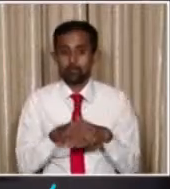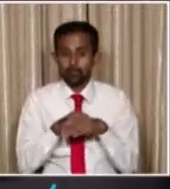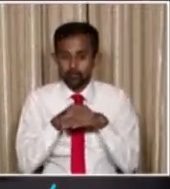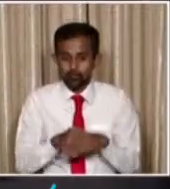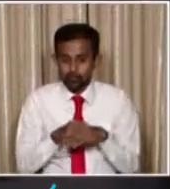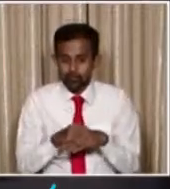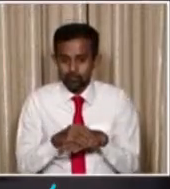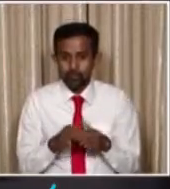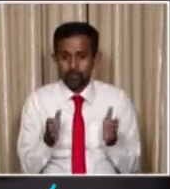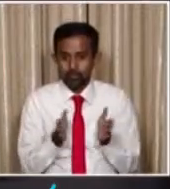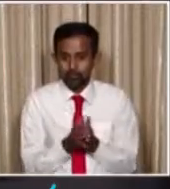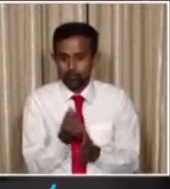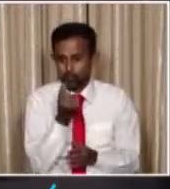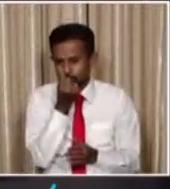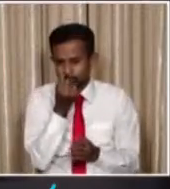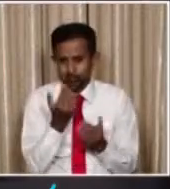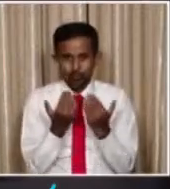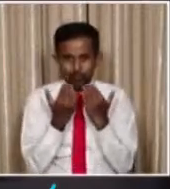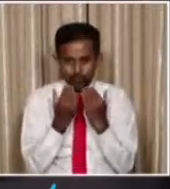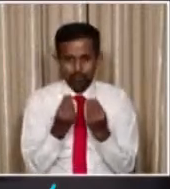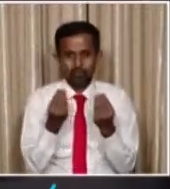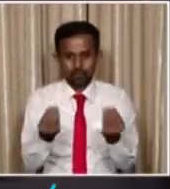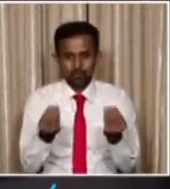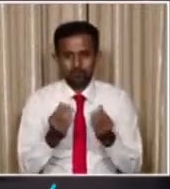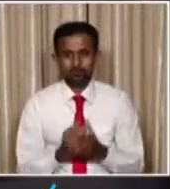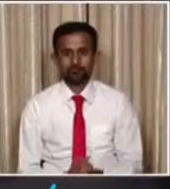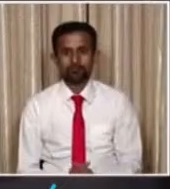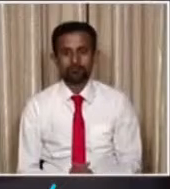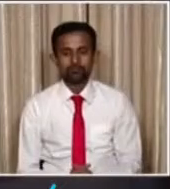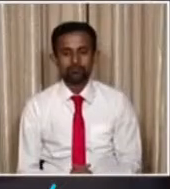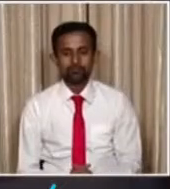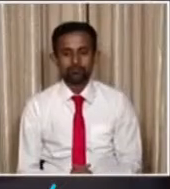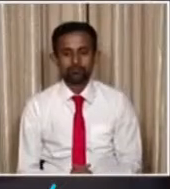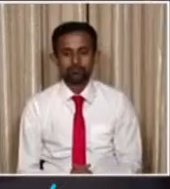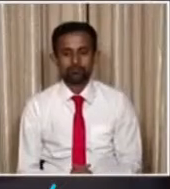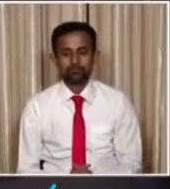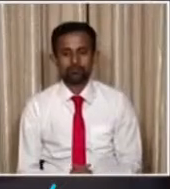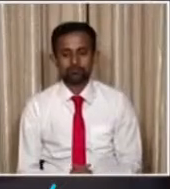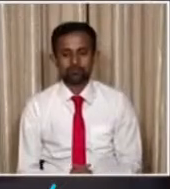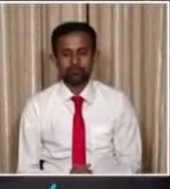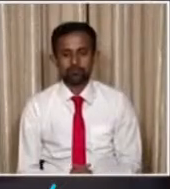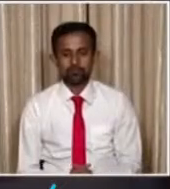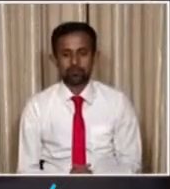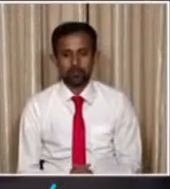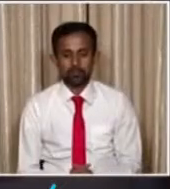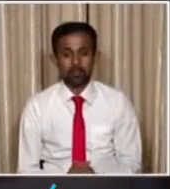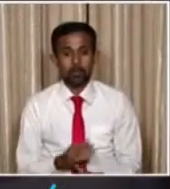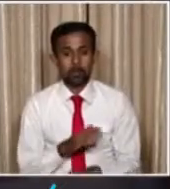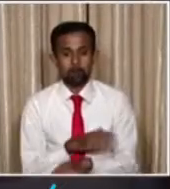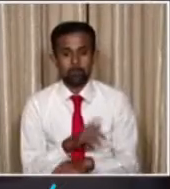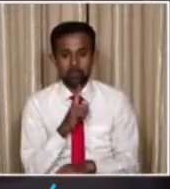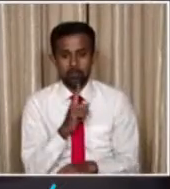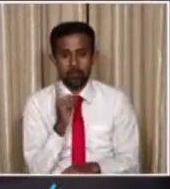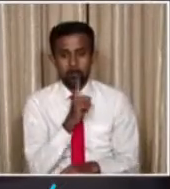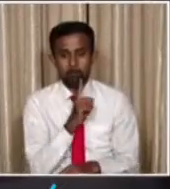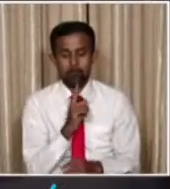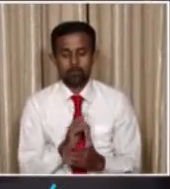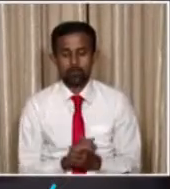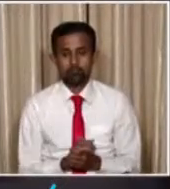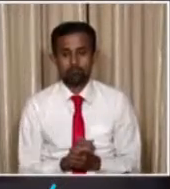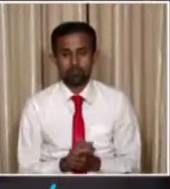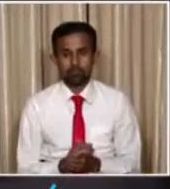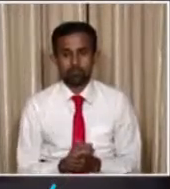ගමම්ම පොඩි අවවාදයකුත් ලබා දෙන ගමන් තමයි කතා කරන්න බලාපොරොත්තු වෙන්නේ. ඒ වගේම විශේෂයෙන්ම මතක් කරනවා ප්‍රථමයෙන්ම